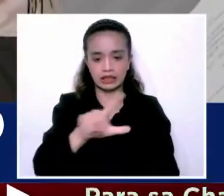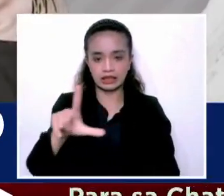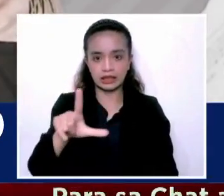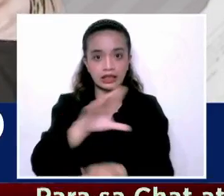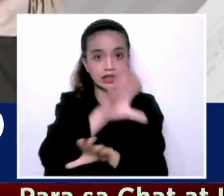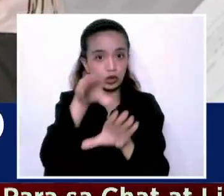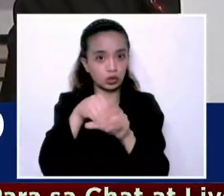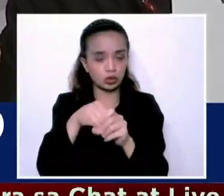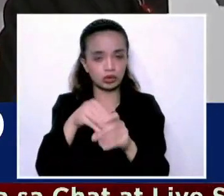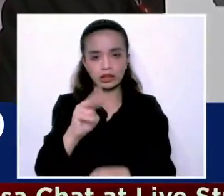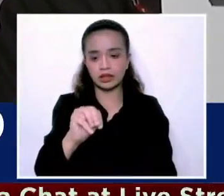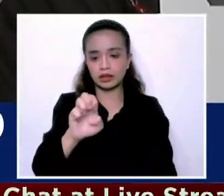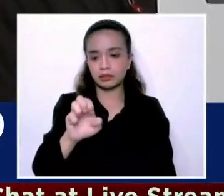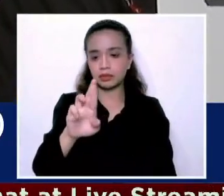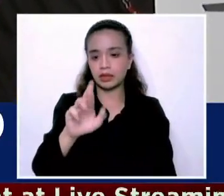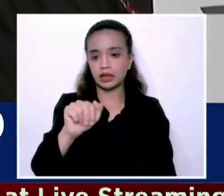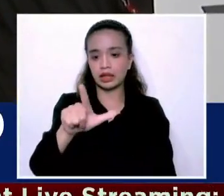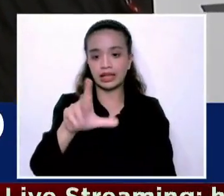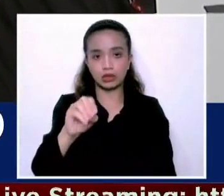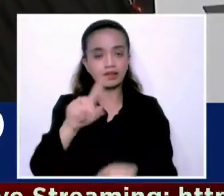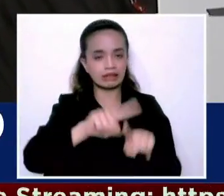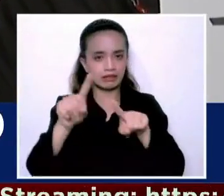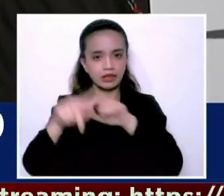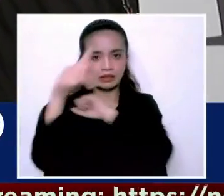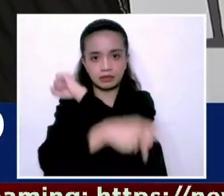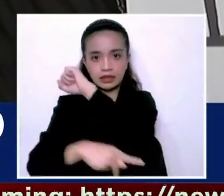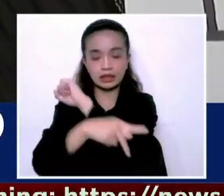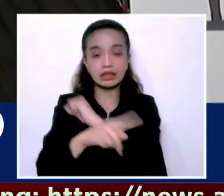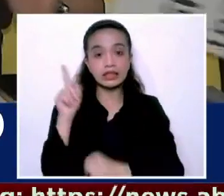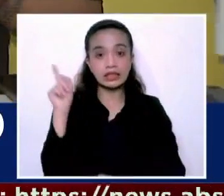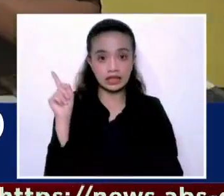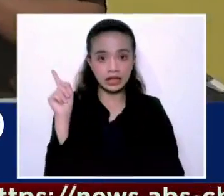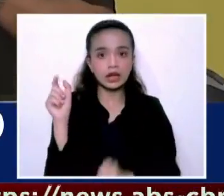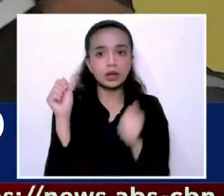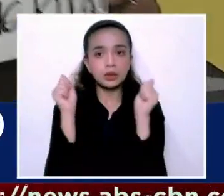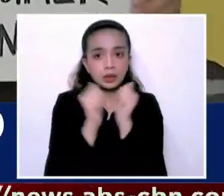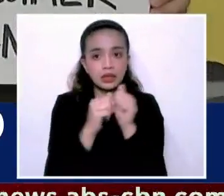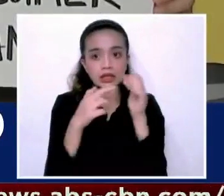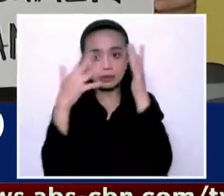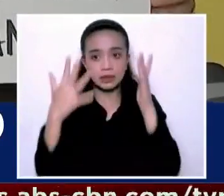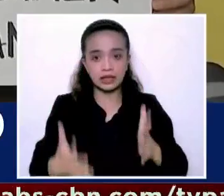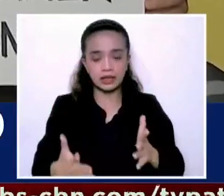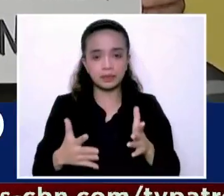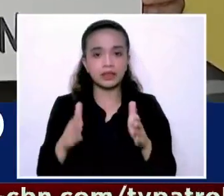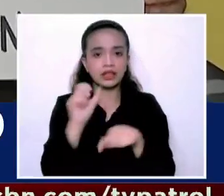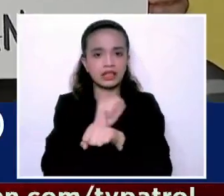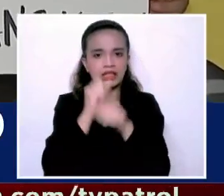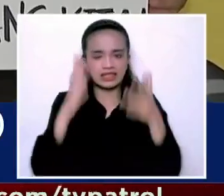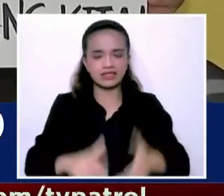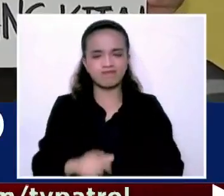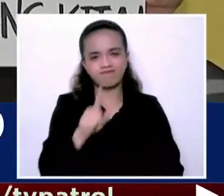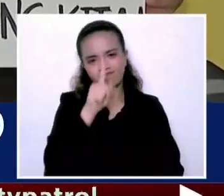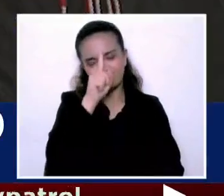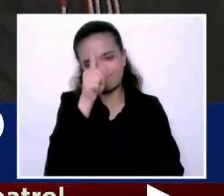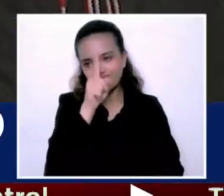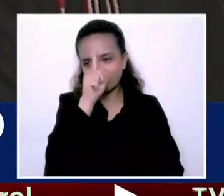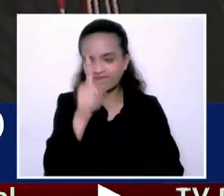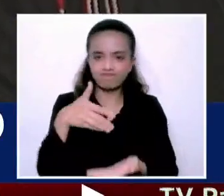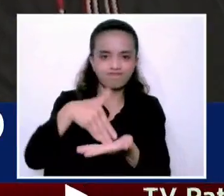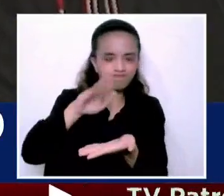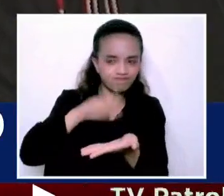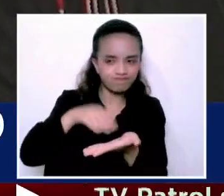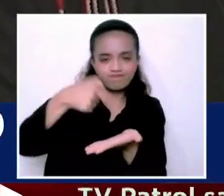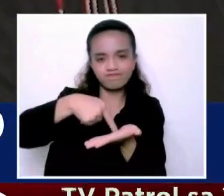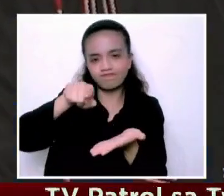at ibang probinsya. Si Rudyard ang kinatawan ng mga maliliit na negosyante na buisit na sa pagtaas ng singil ng Meralco. Instead